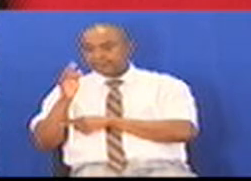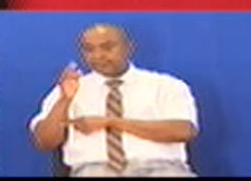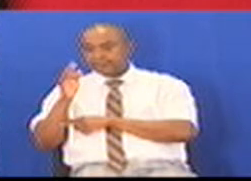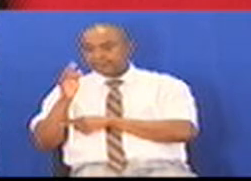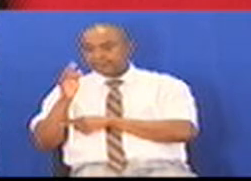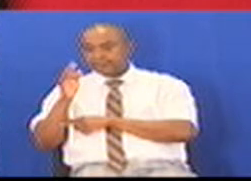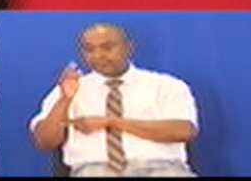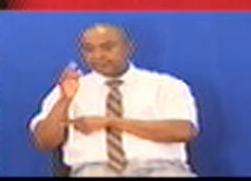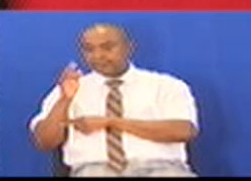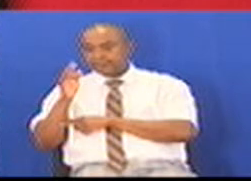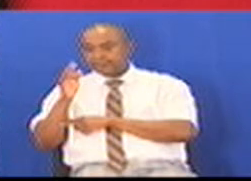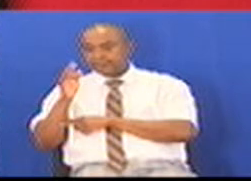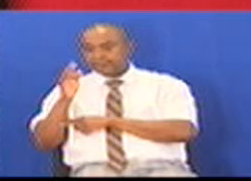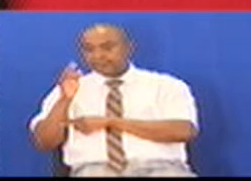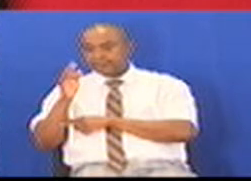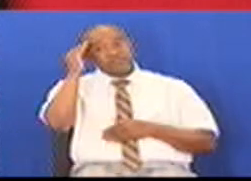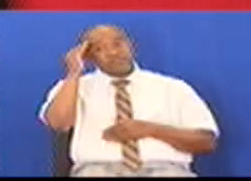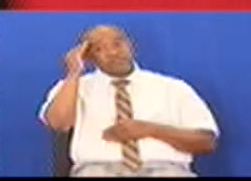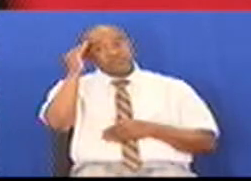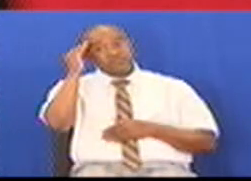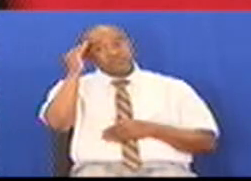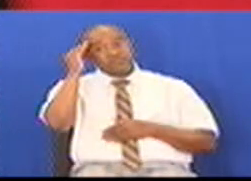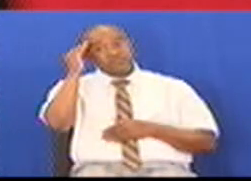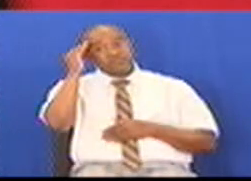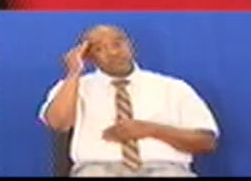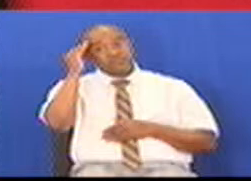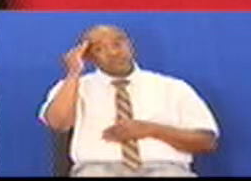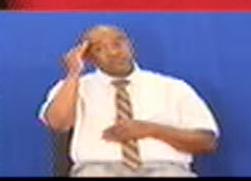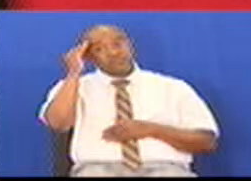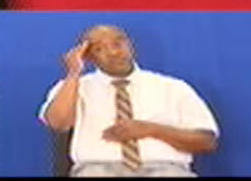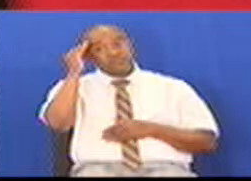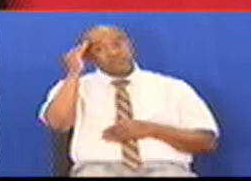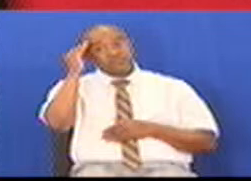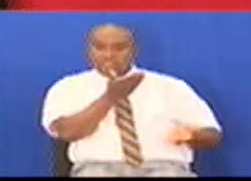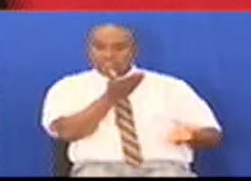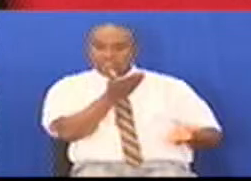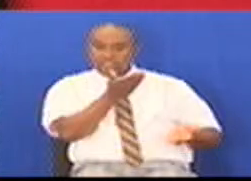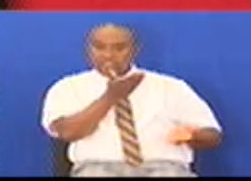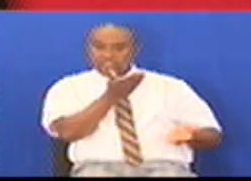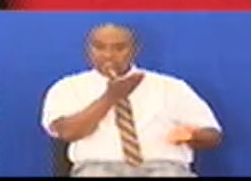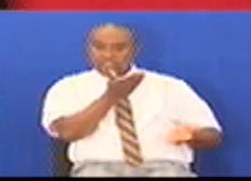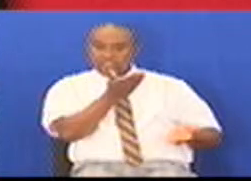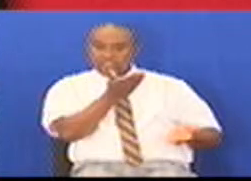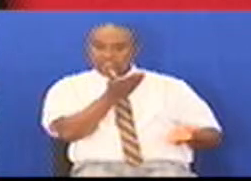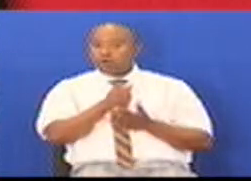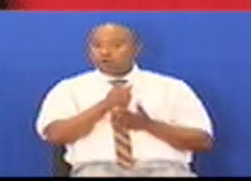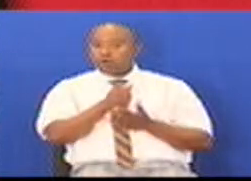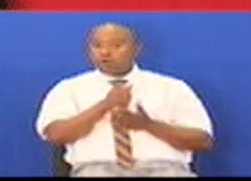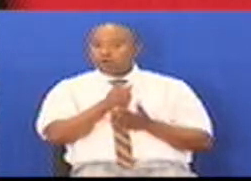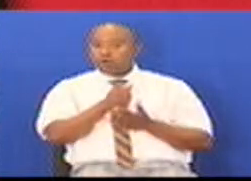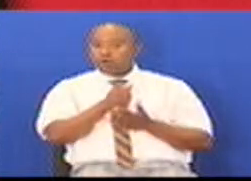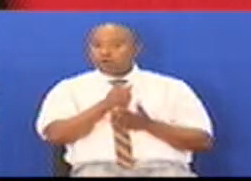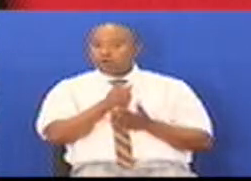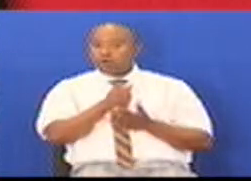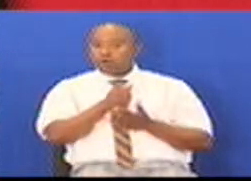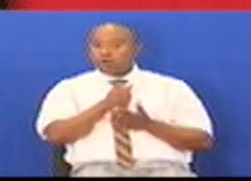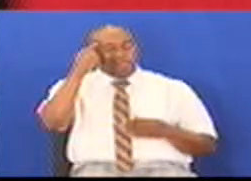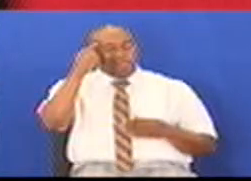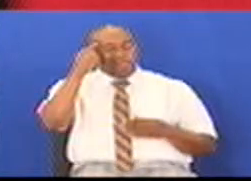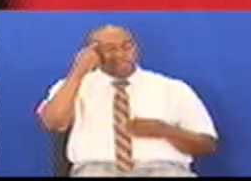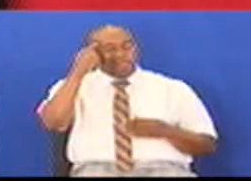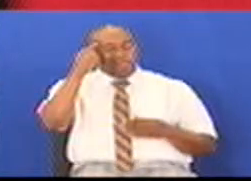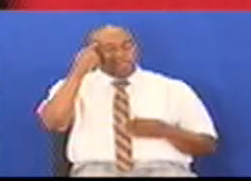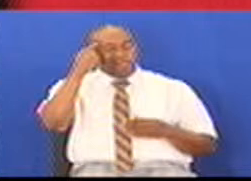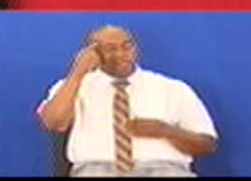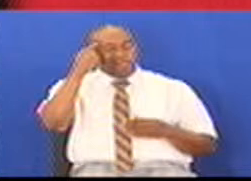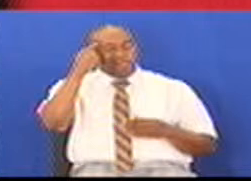wa kutokufanya mabadiliko ya viwango katika sheria ya ushuru wa bidhaa. Uamuzi huu unaondoa dhana potofu iliyowekwa au iliyokuwa